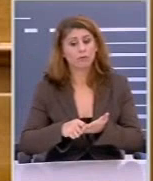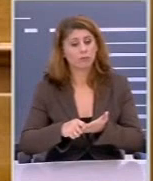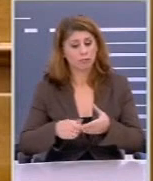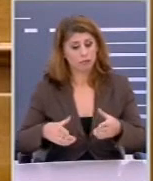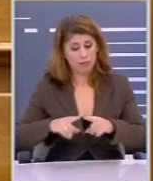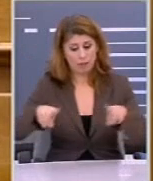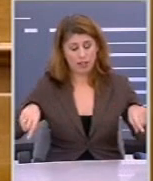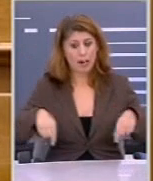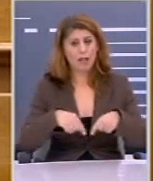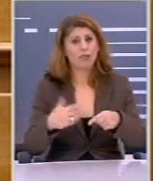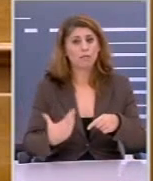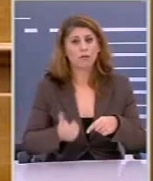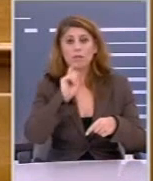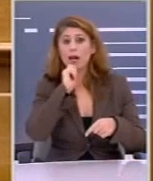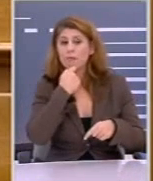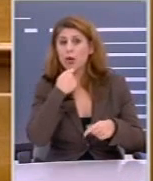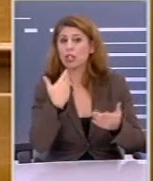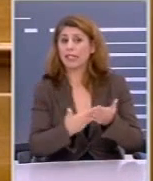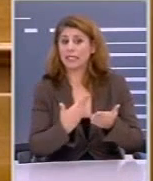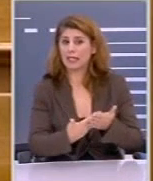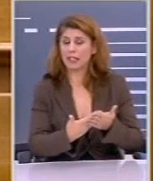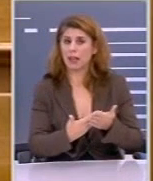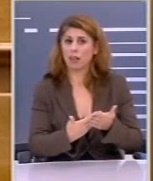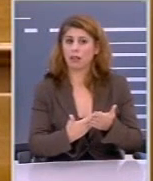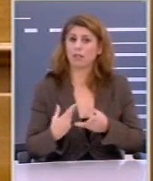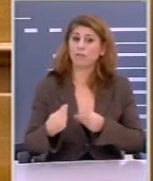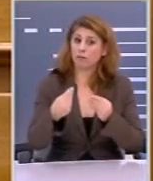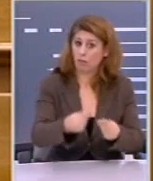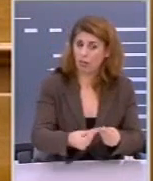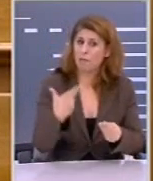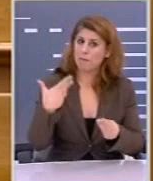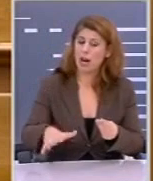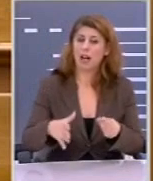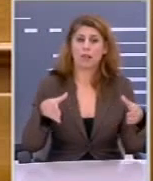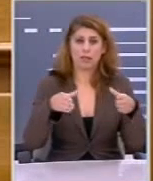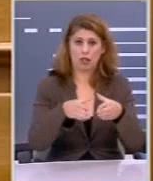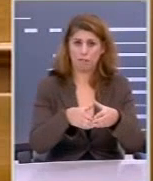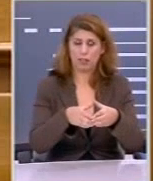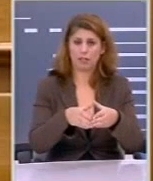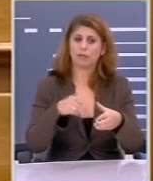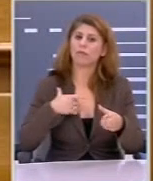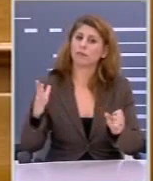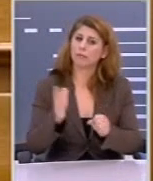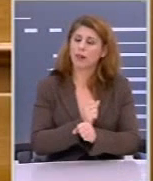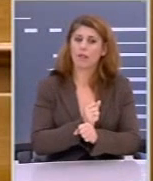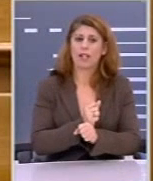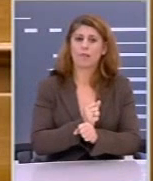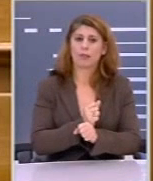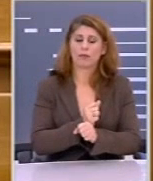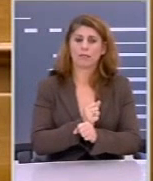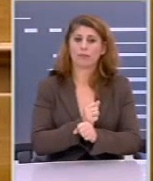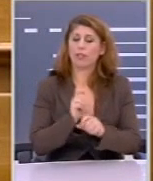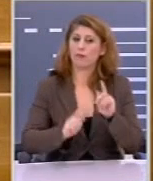όπου τηρούνται τα απόρριτα στοιχεία που είχε στη διάθεσή της η Επιτροπή μας, καταφέραμε και φτιάξαμε